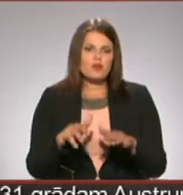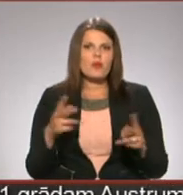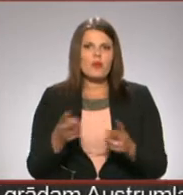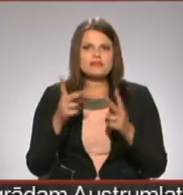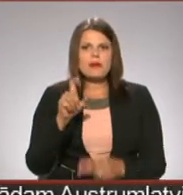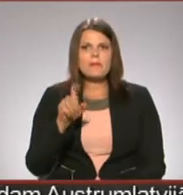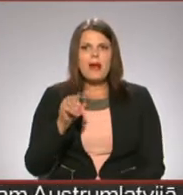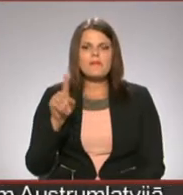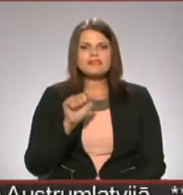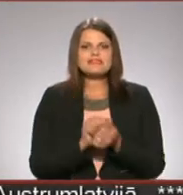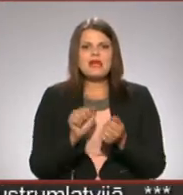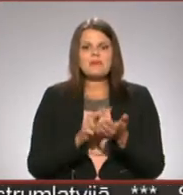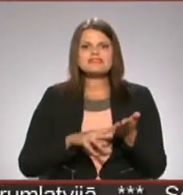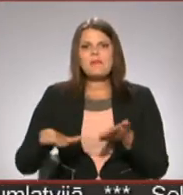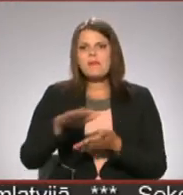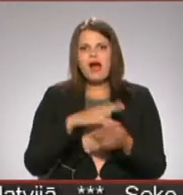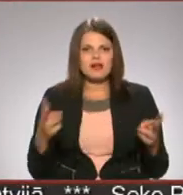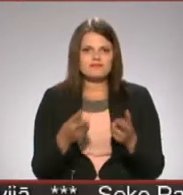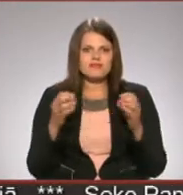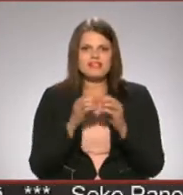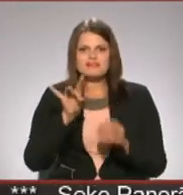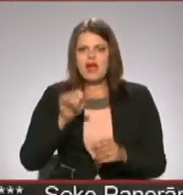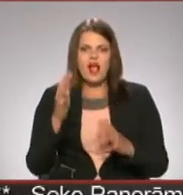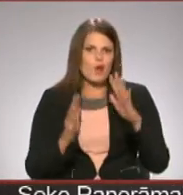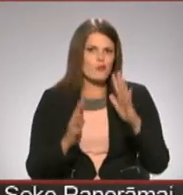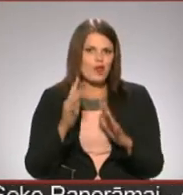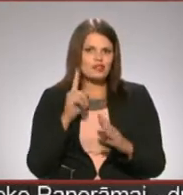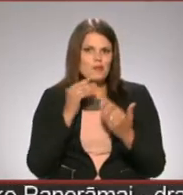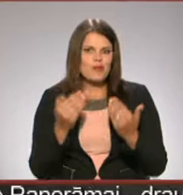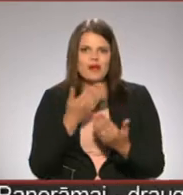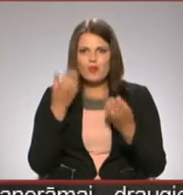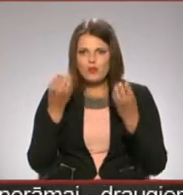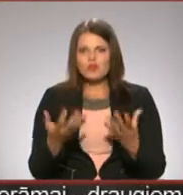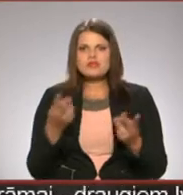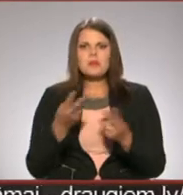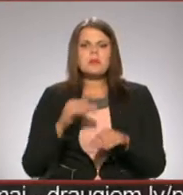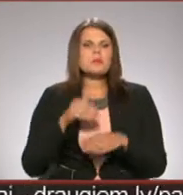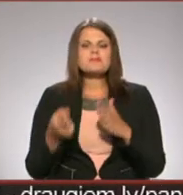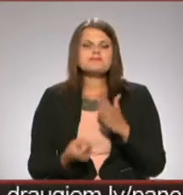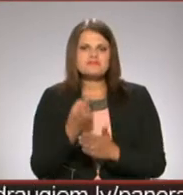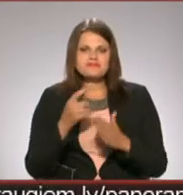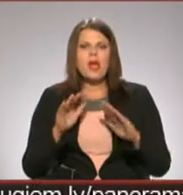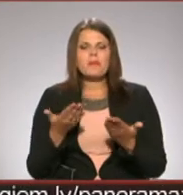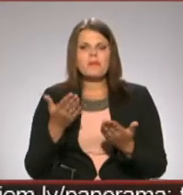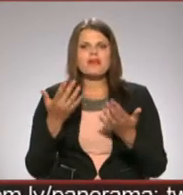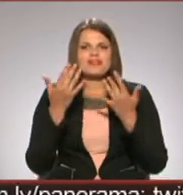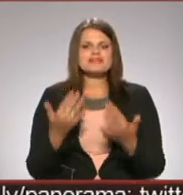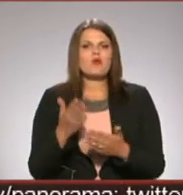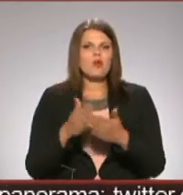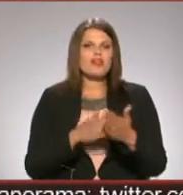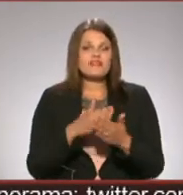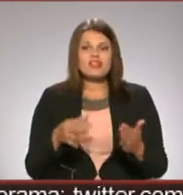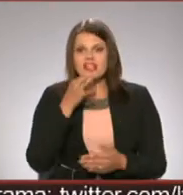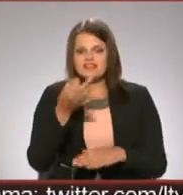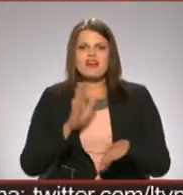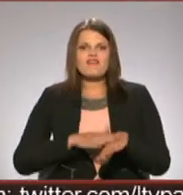Ugunsgrēkā Papas dabas parkā izdeguši gandrīz 10 hektāru mežu un pagaidām nav zināms uguns nelaimes iemesls, bet seku likvidētāji neizslēdz, ka